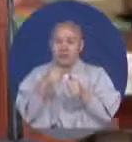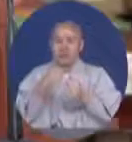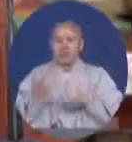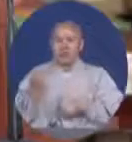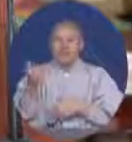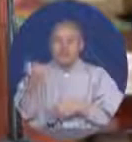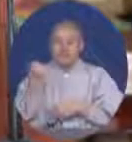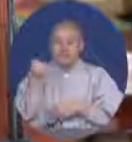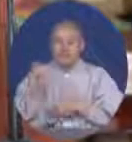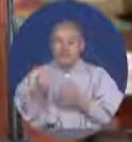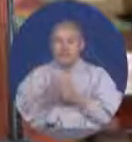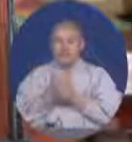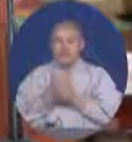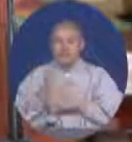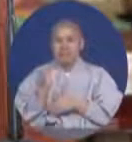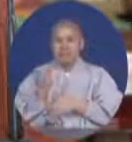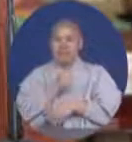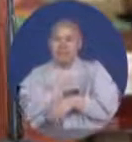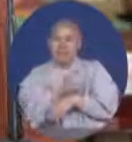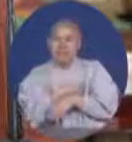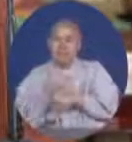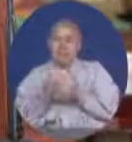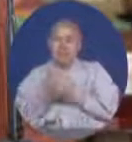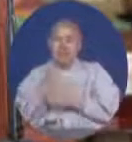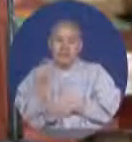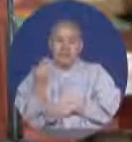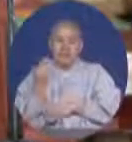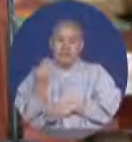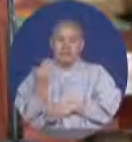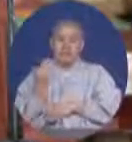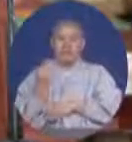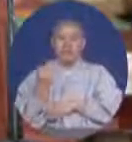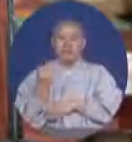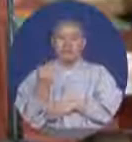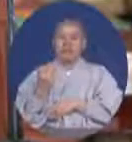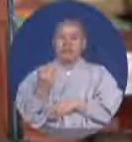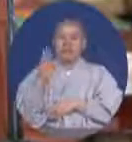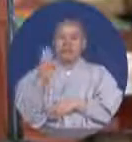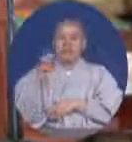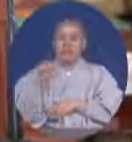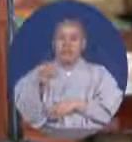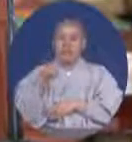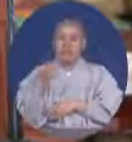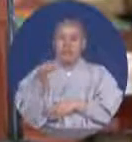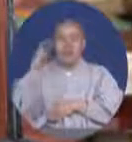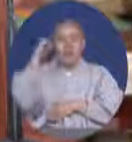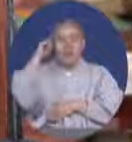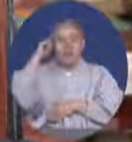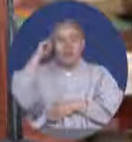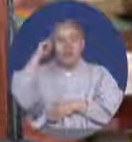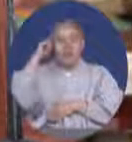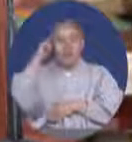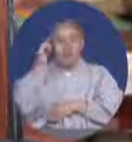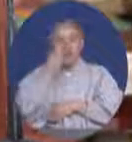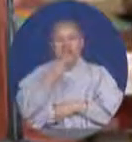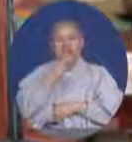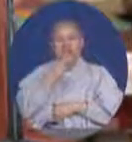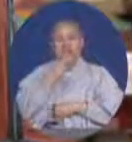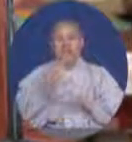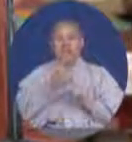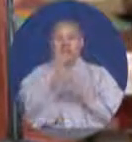힘이 생기는 거예요. 이게 부사의 불력이라고 그래요. 이걸 부사, 생각할 수 없는 부처님의 힘이다